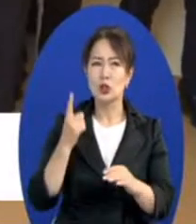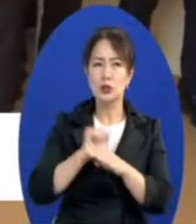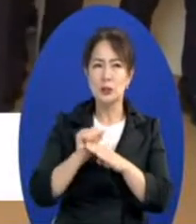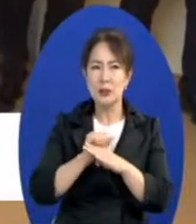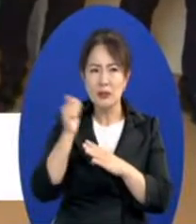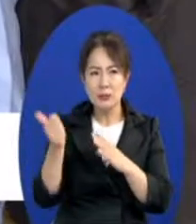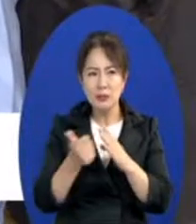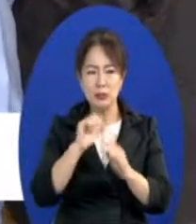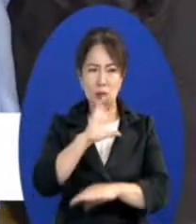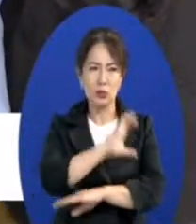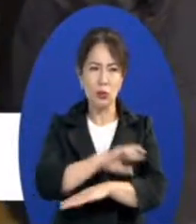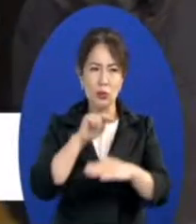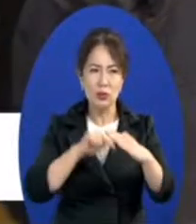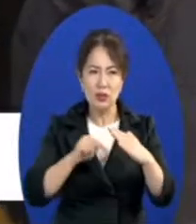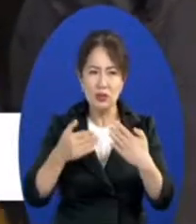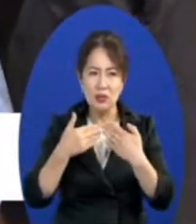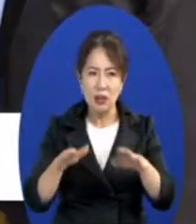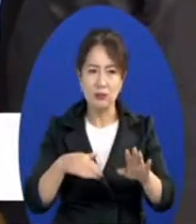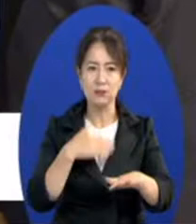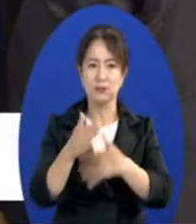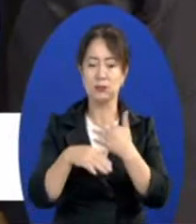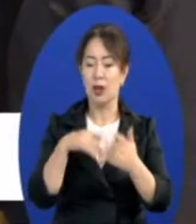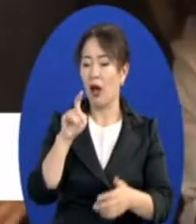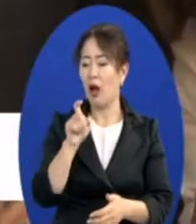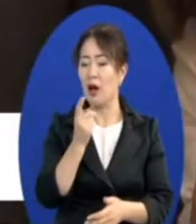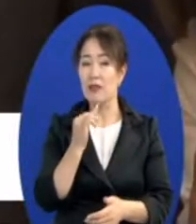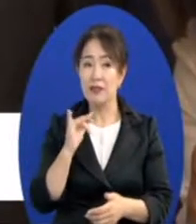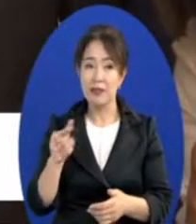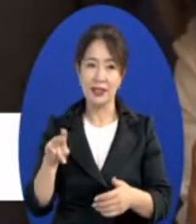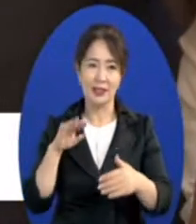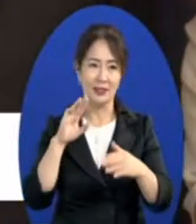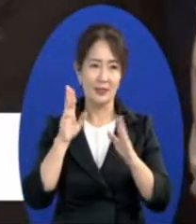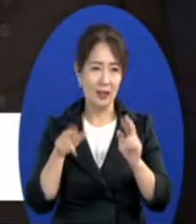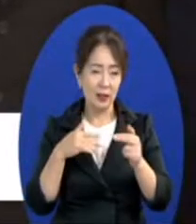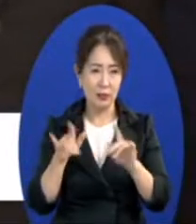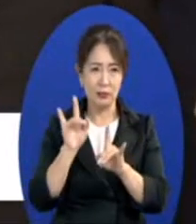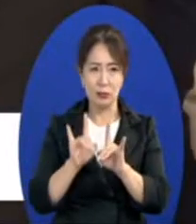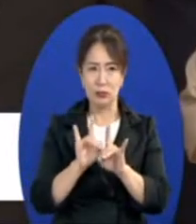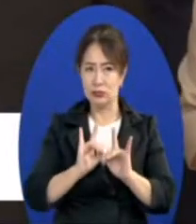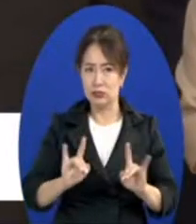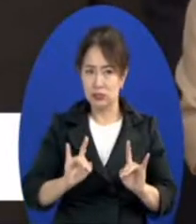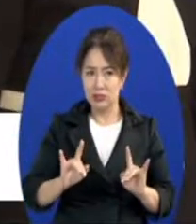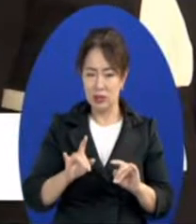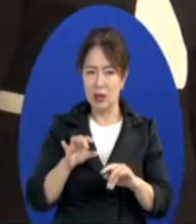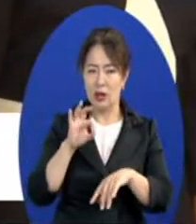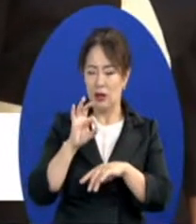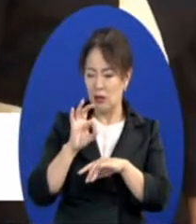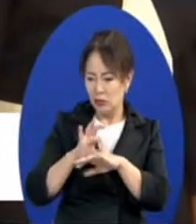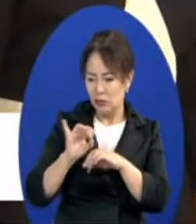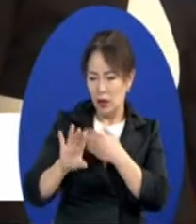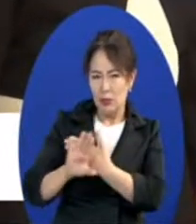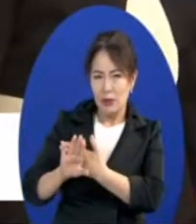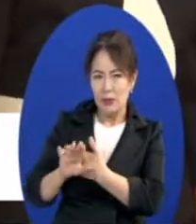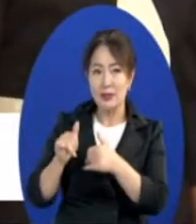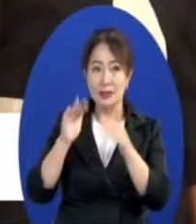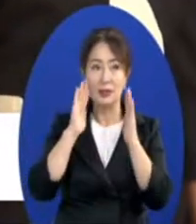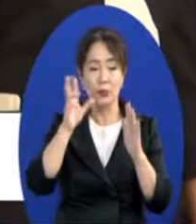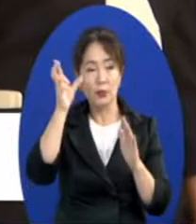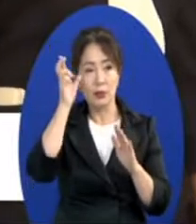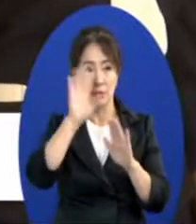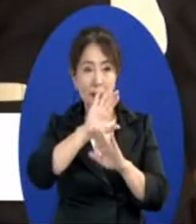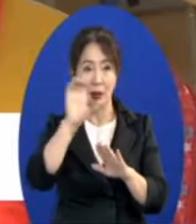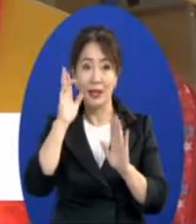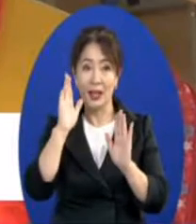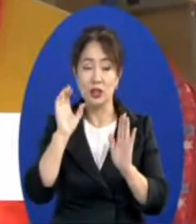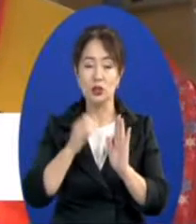Өндөржүүлсэн бэлэн байдлын үйл сургууль цэцэрлэгийн үйл ажиллагааг хэвэн явуулж танхимын болон зайн сургуультар хичээлдэж байгаа. Халдвар хамгааллын дэглэмж чанд сахиж боловсролын байгууллагууд